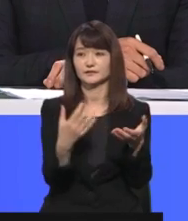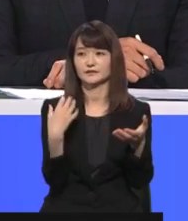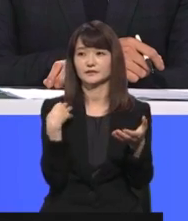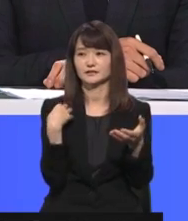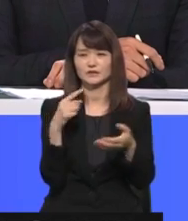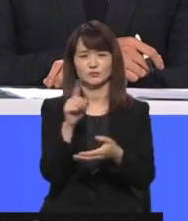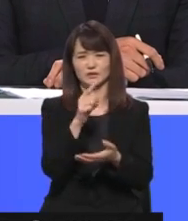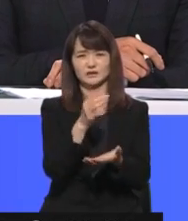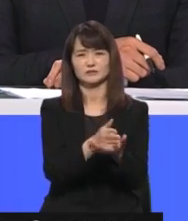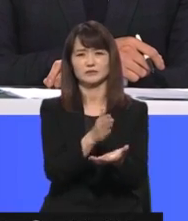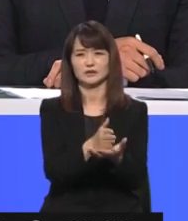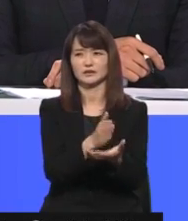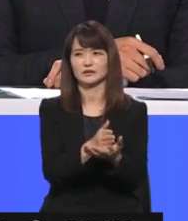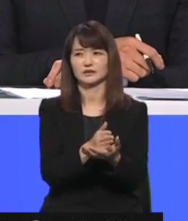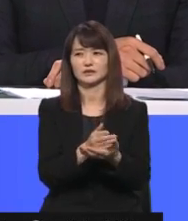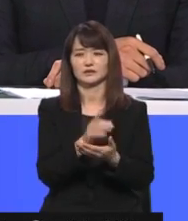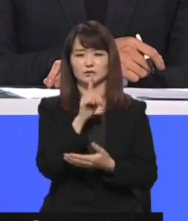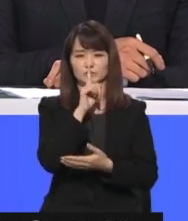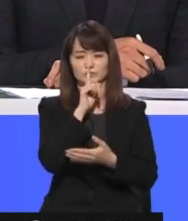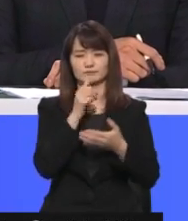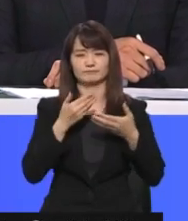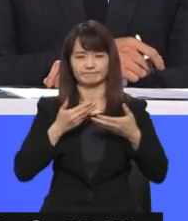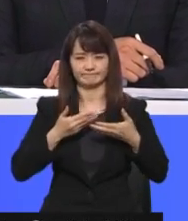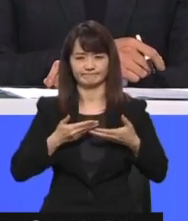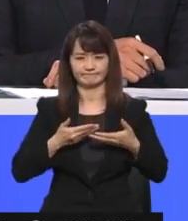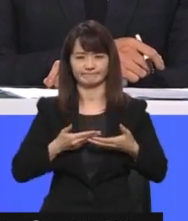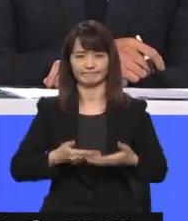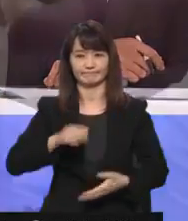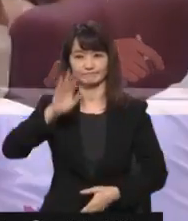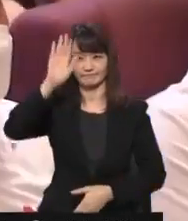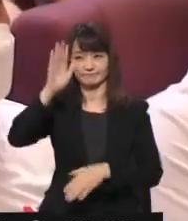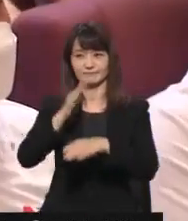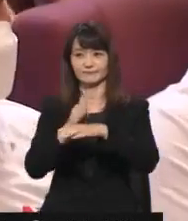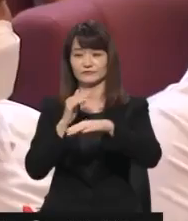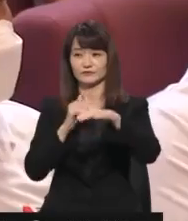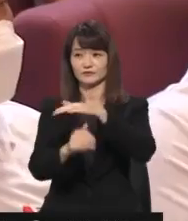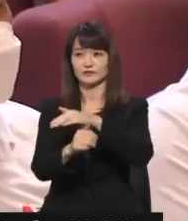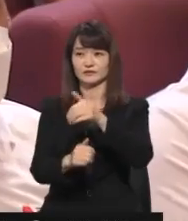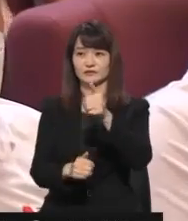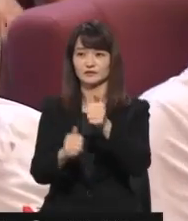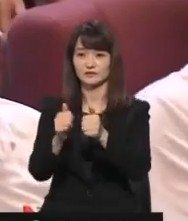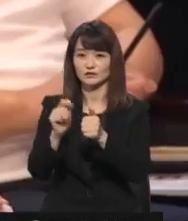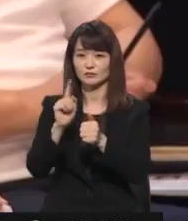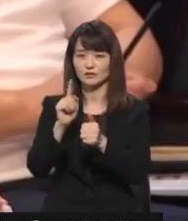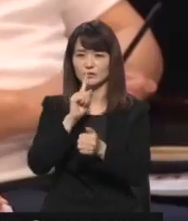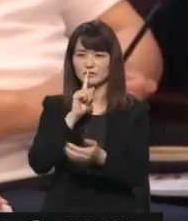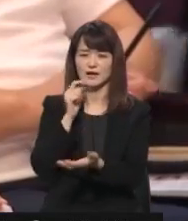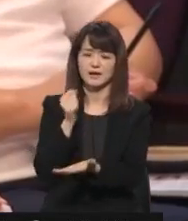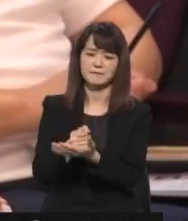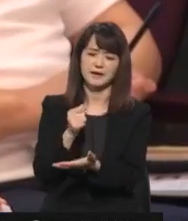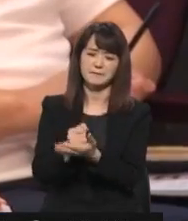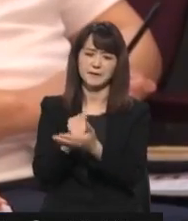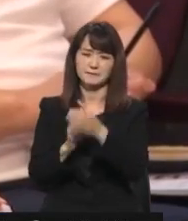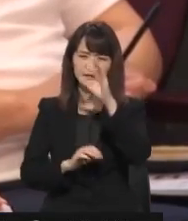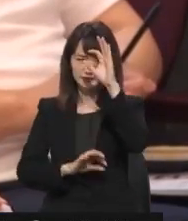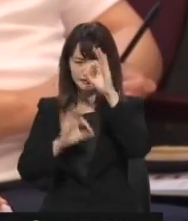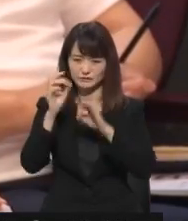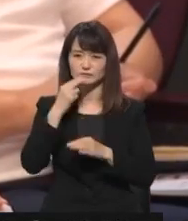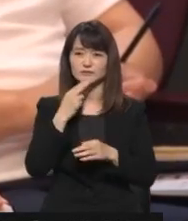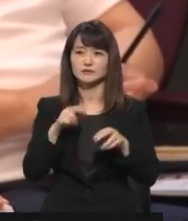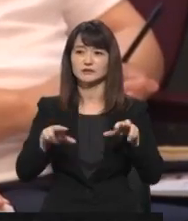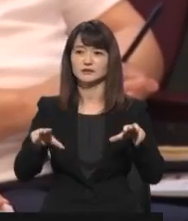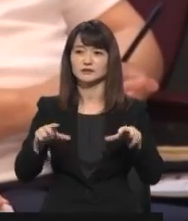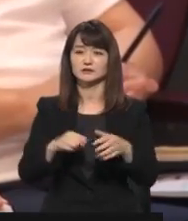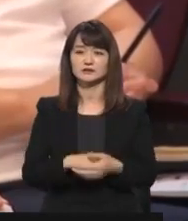뭘 하지 말아요 조용히 어 앞으로의 전당대회에 까지 뭔가 이렇게 구설수 나 실수가 없어야 되는데 예 뭐 지금